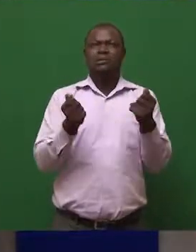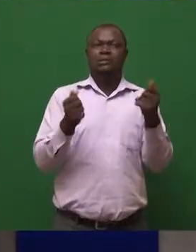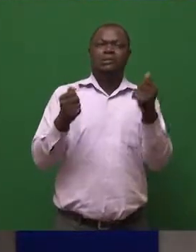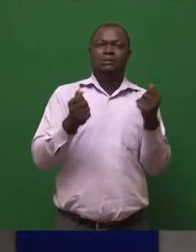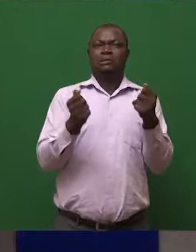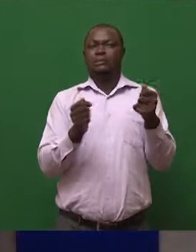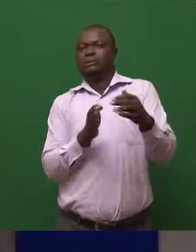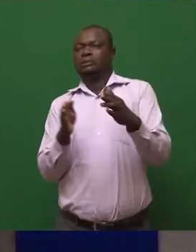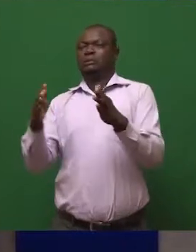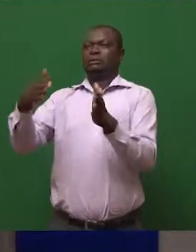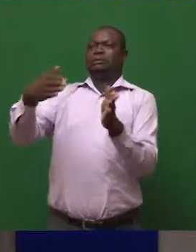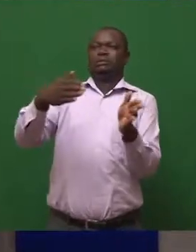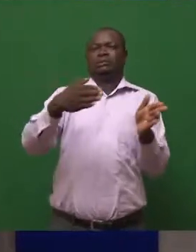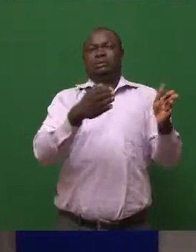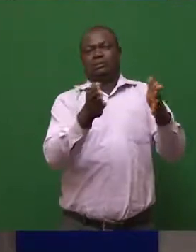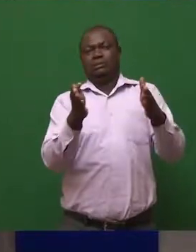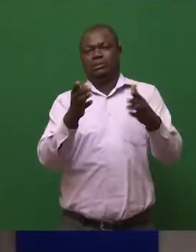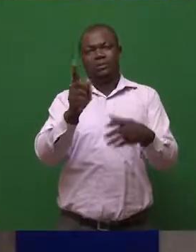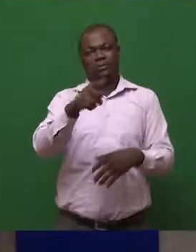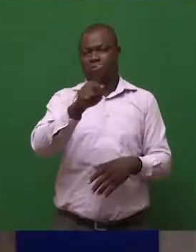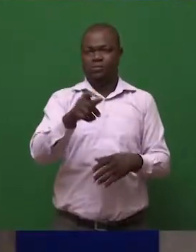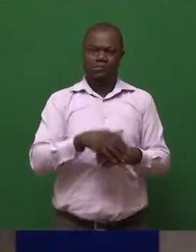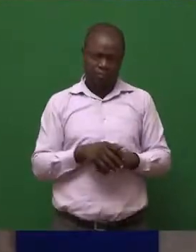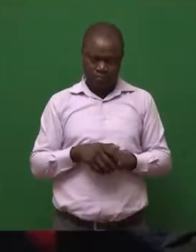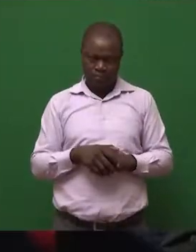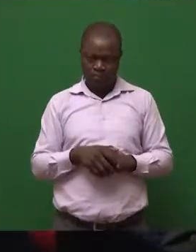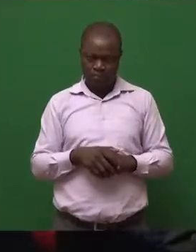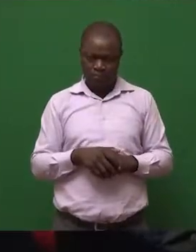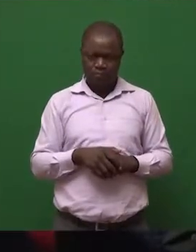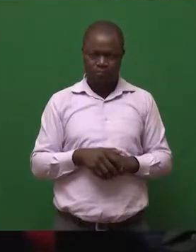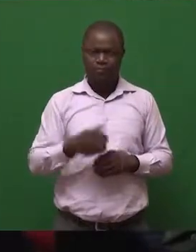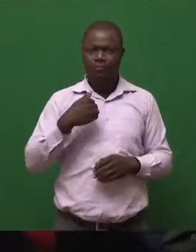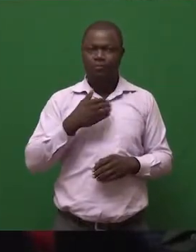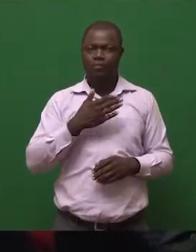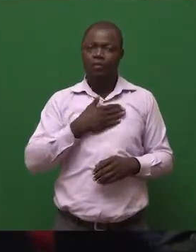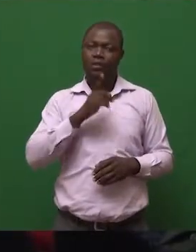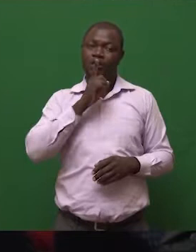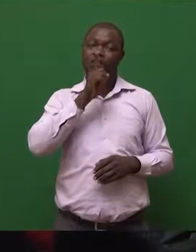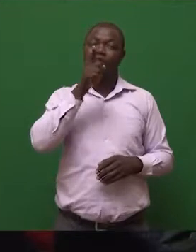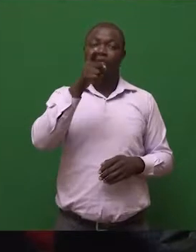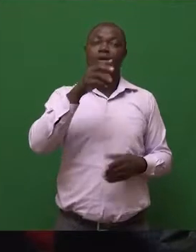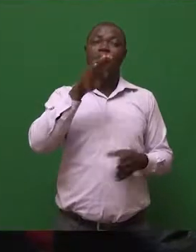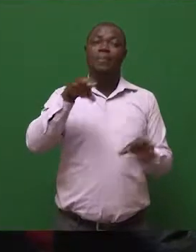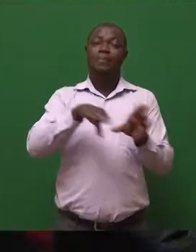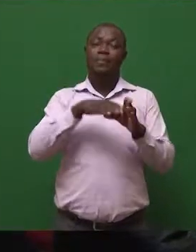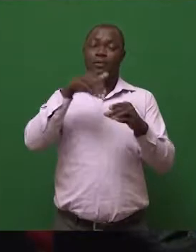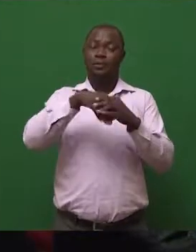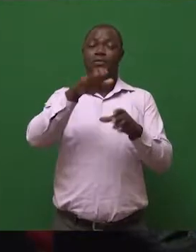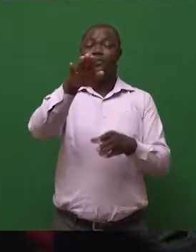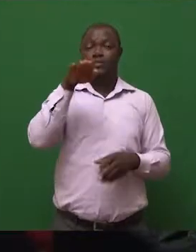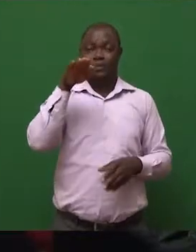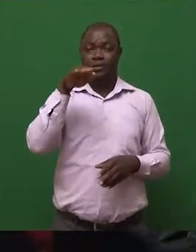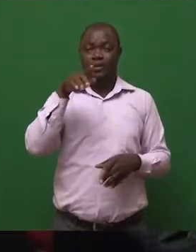nemotikari izozo ngazvifungwe ndikuya pamuri vamasiya chengo regai nditi kuhama dzangu